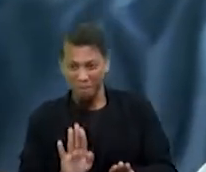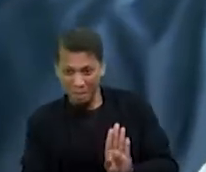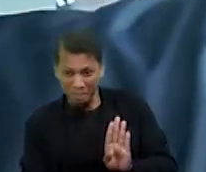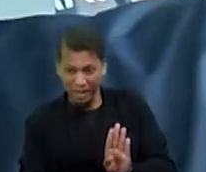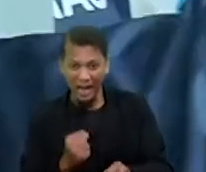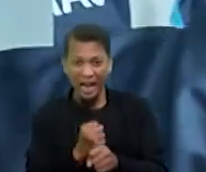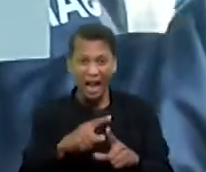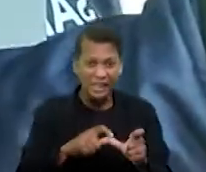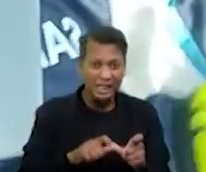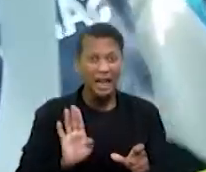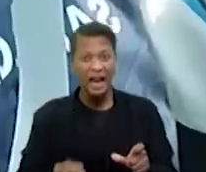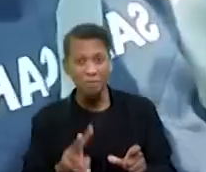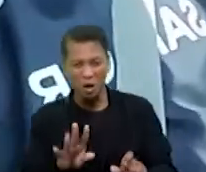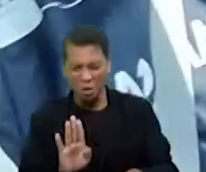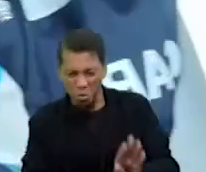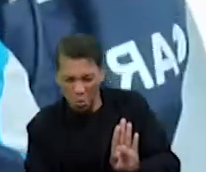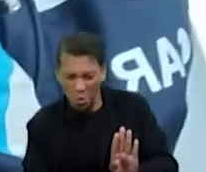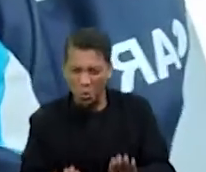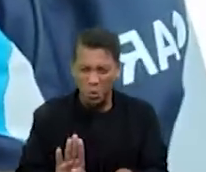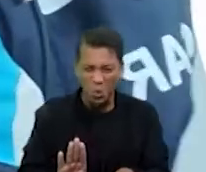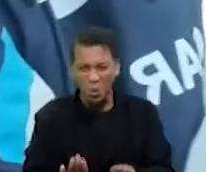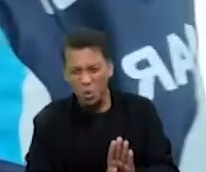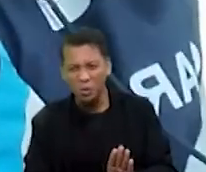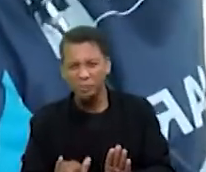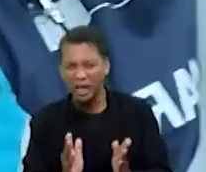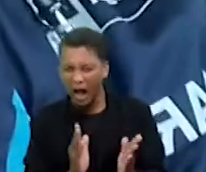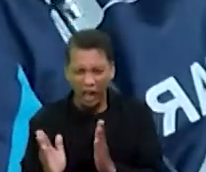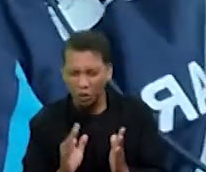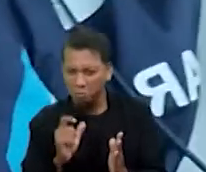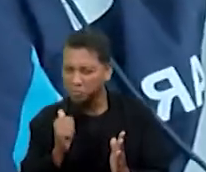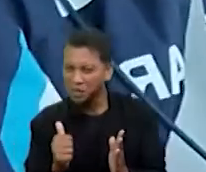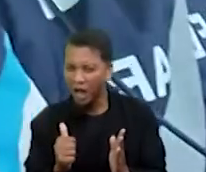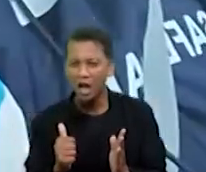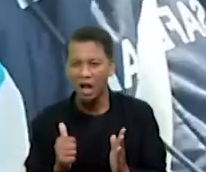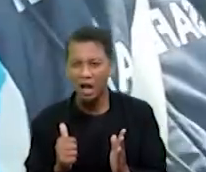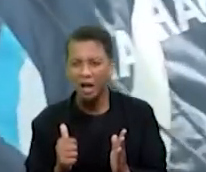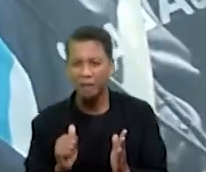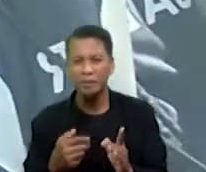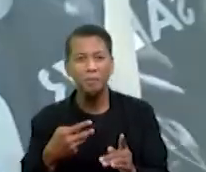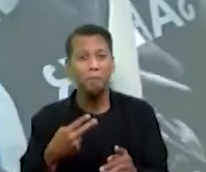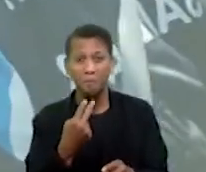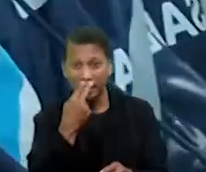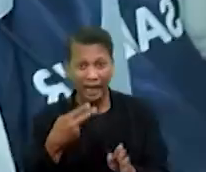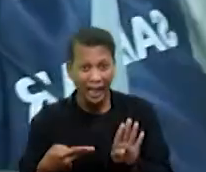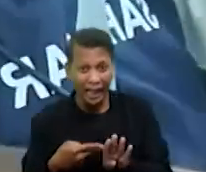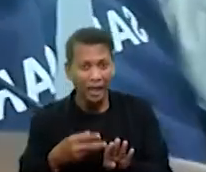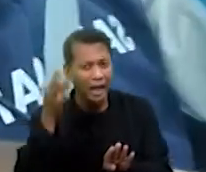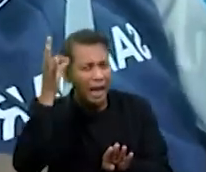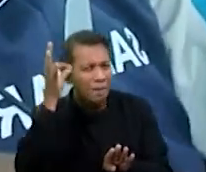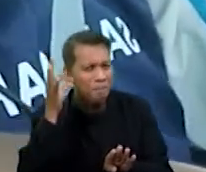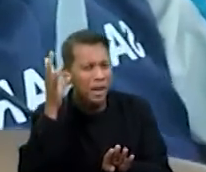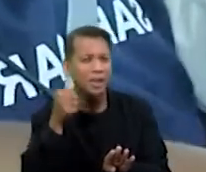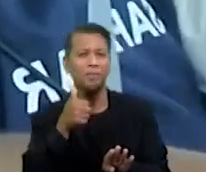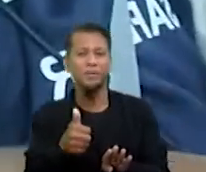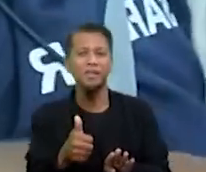berbeda dengan Formula 1 yang menggunakan bensin. Jadi mereka, para pembalap, harus mengisi baterainya atau meringkan baterainya, juga mengirit baterainya dengan melepas gasnya